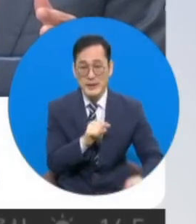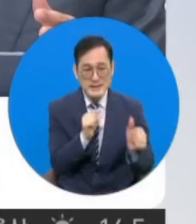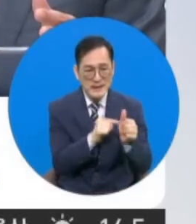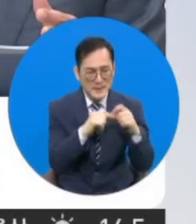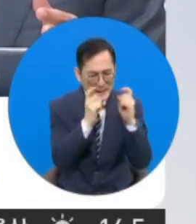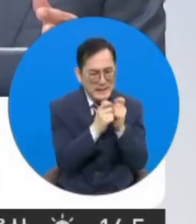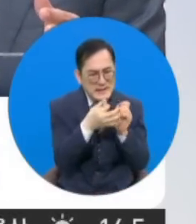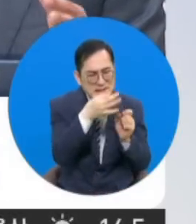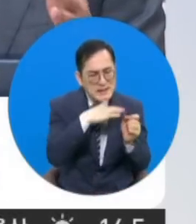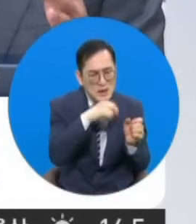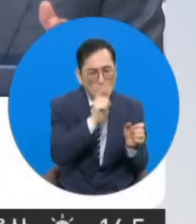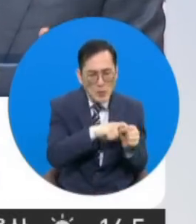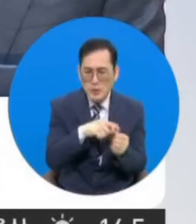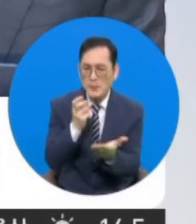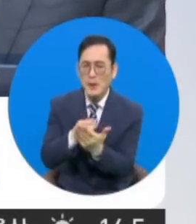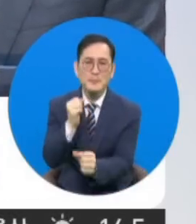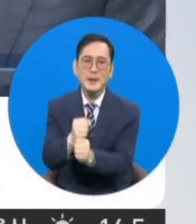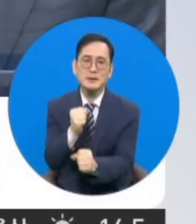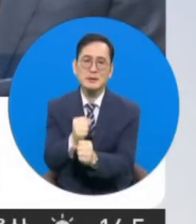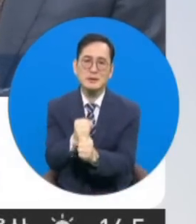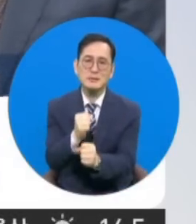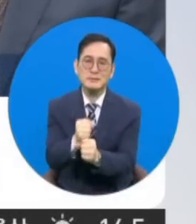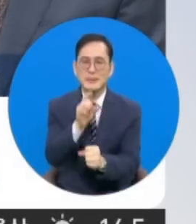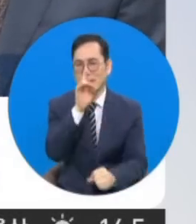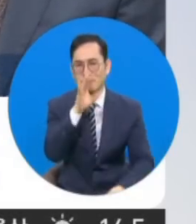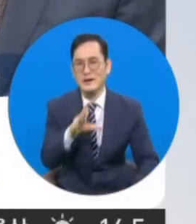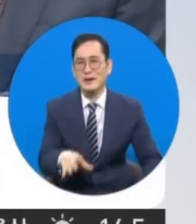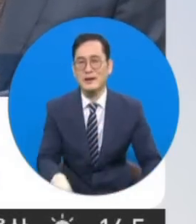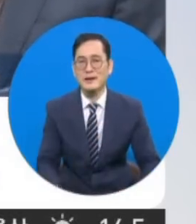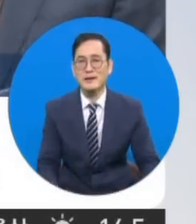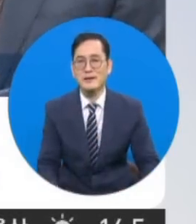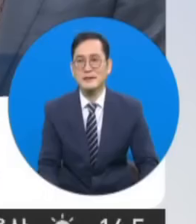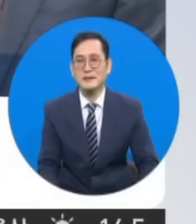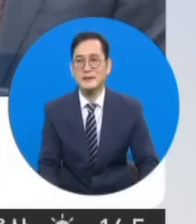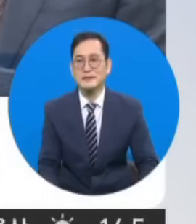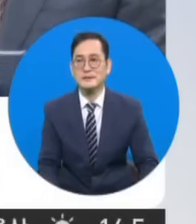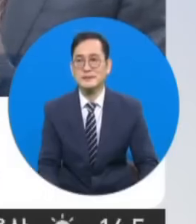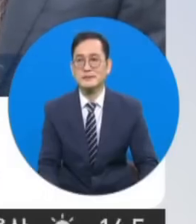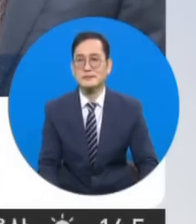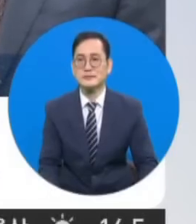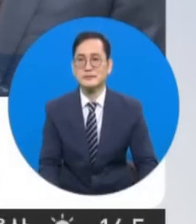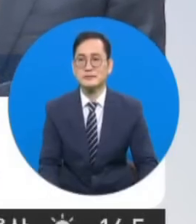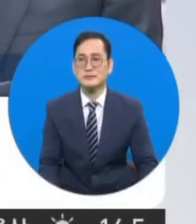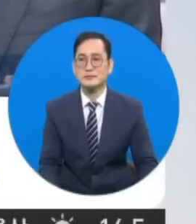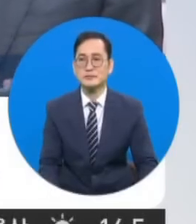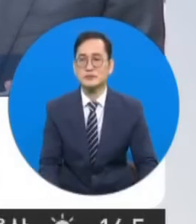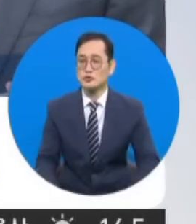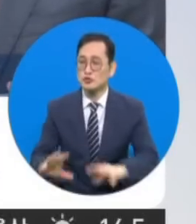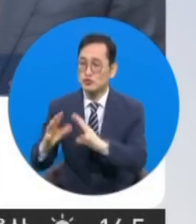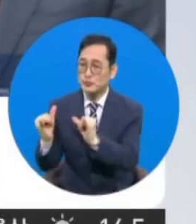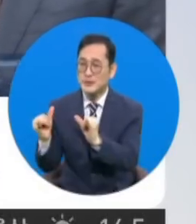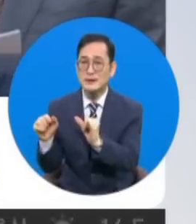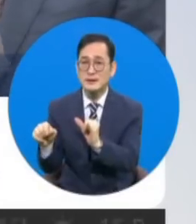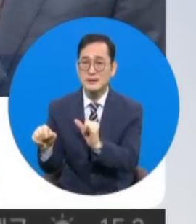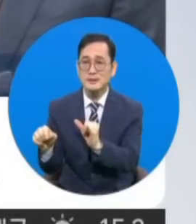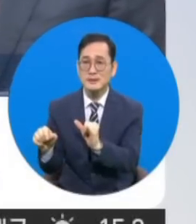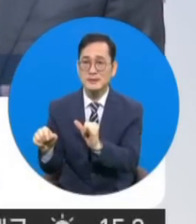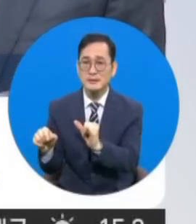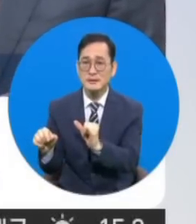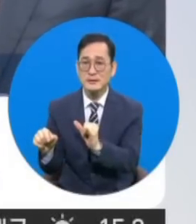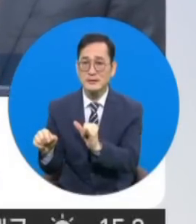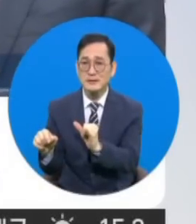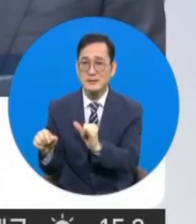특정한 단체를 타겟으로 해가지고 입법이 이루어지는 것이 아니고 대한민국 영통 안에 사는 국민이라면 거의